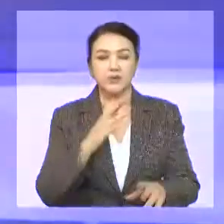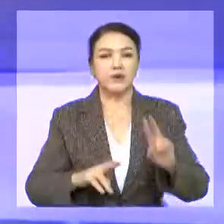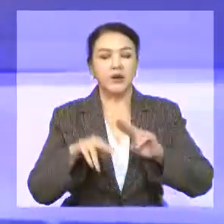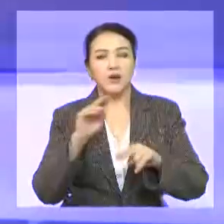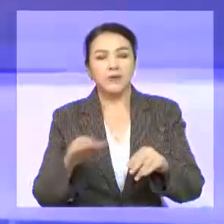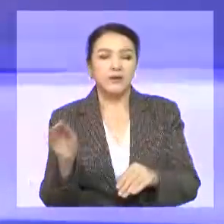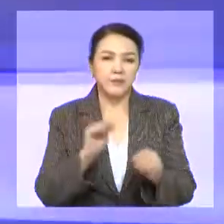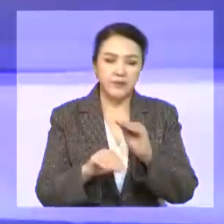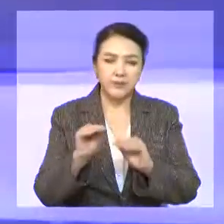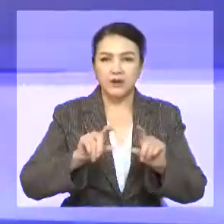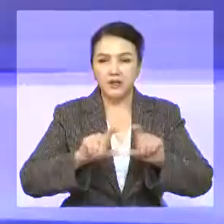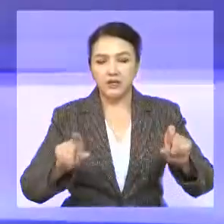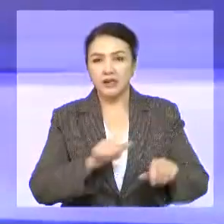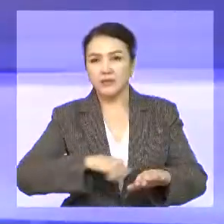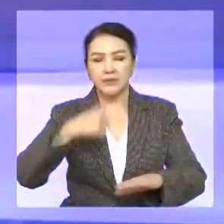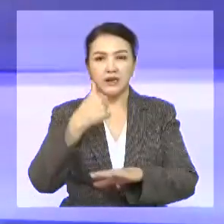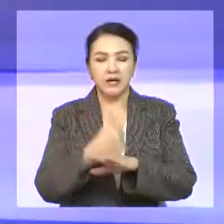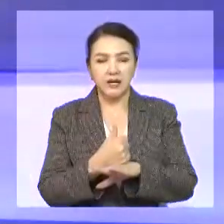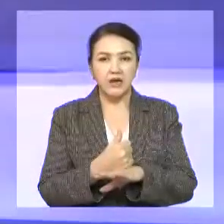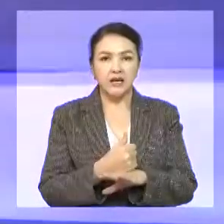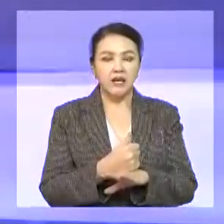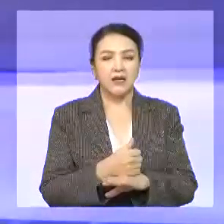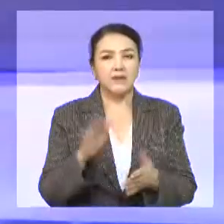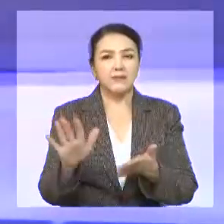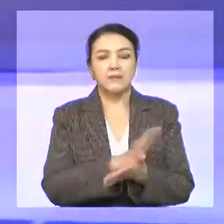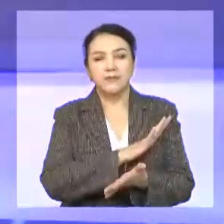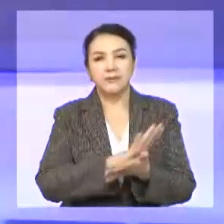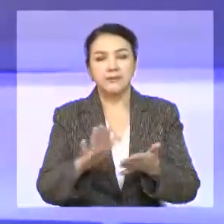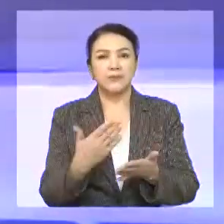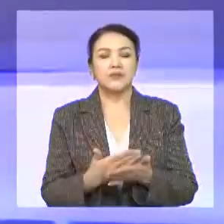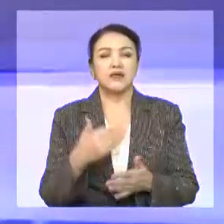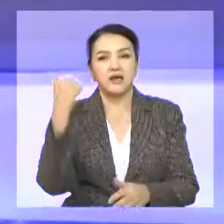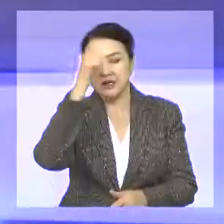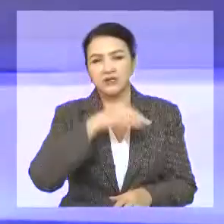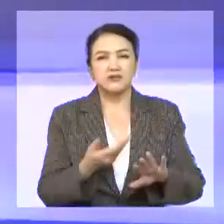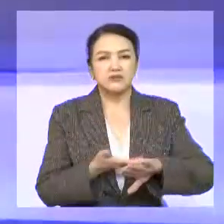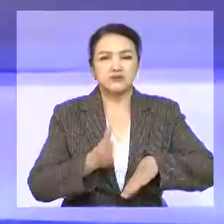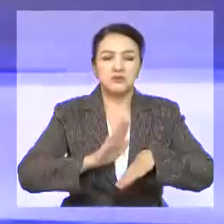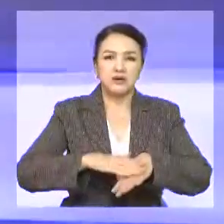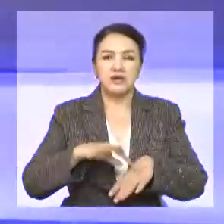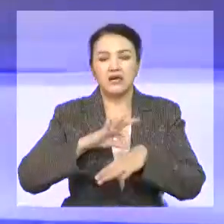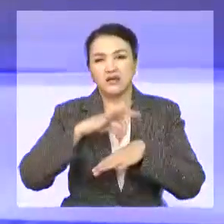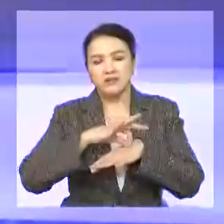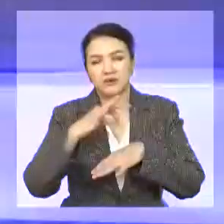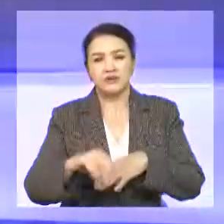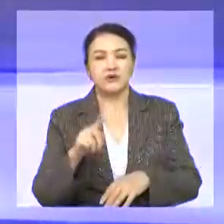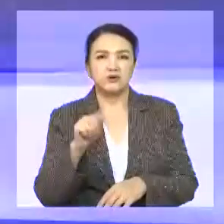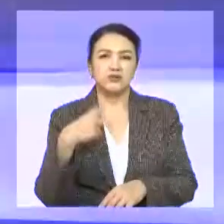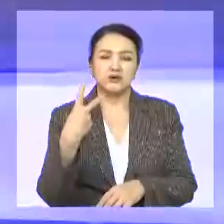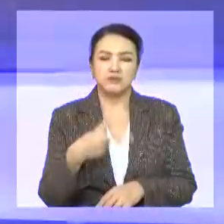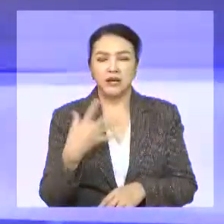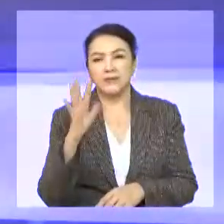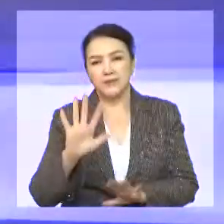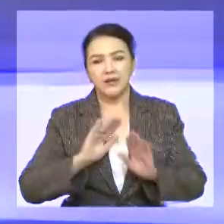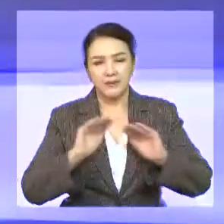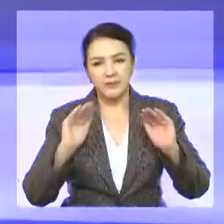құралдармен жабдықталған мекеменің ең басты артықшылығы ақысыз. Нысан жылына ауыр диагнозға шалдыққан 125 балғынға кешенді